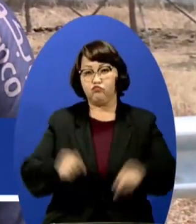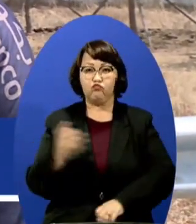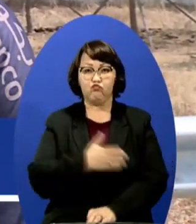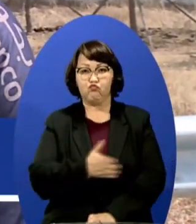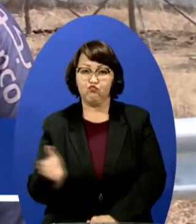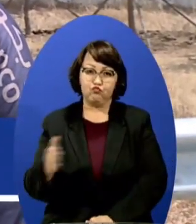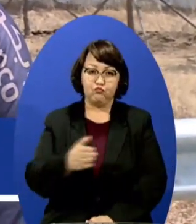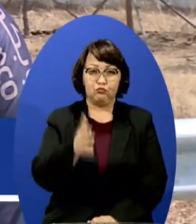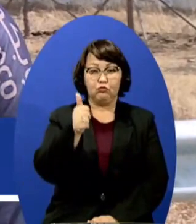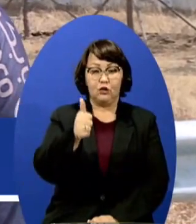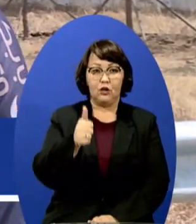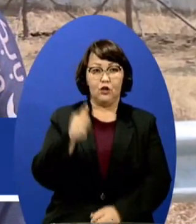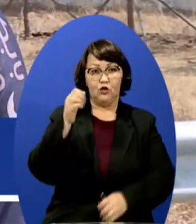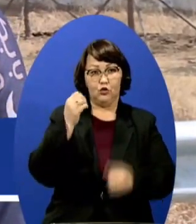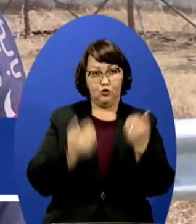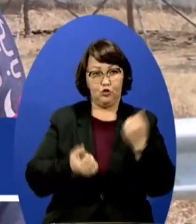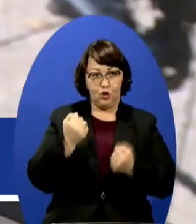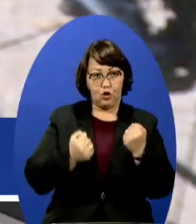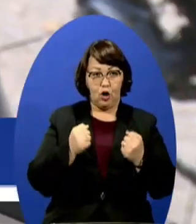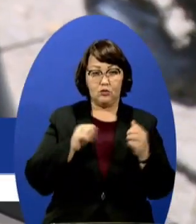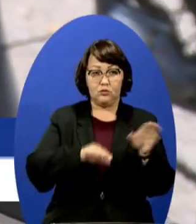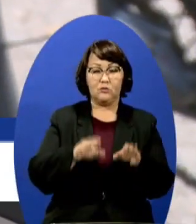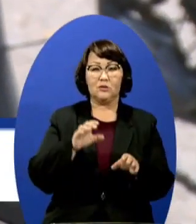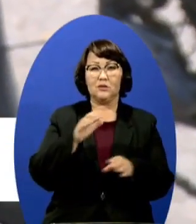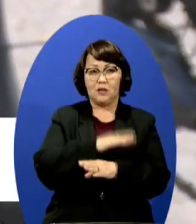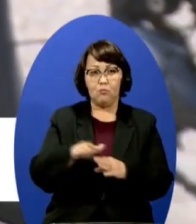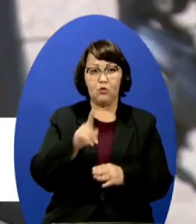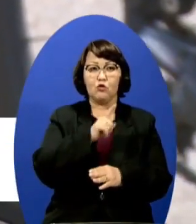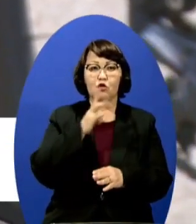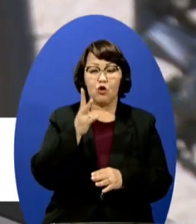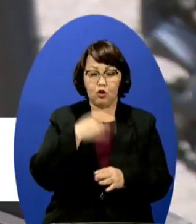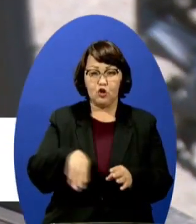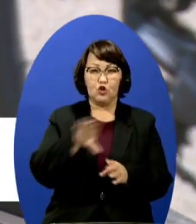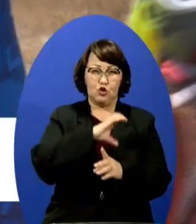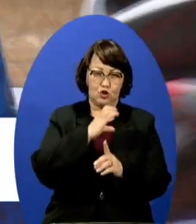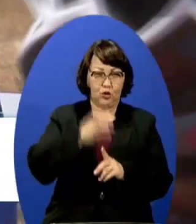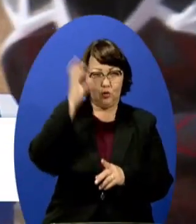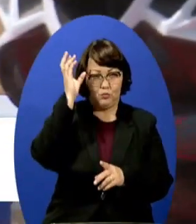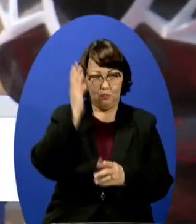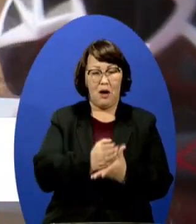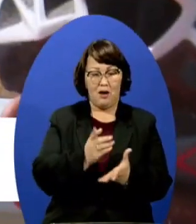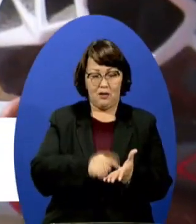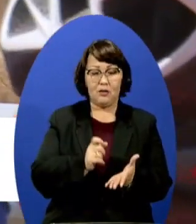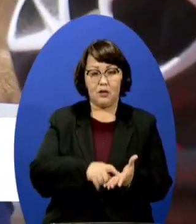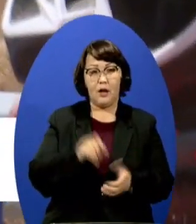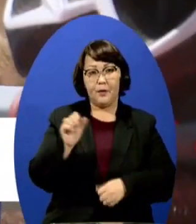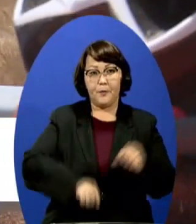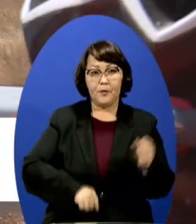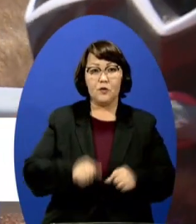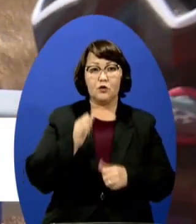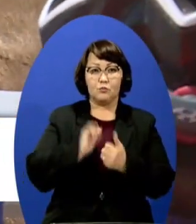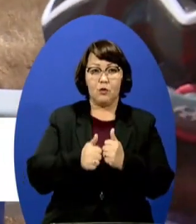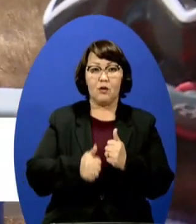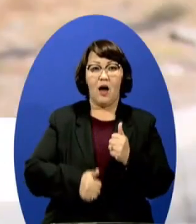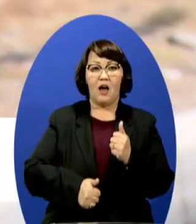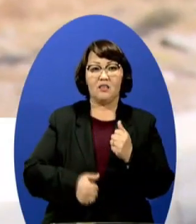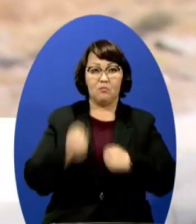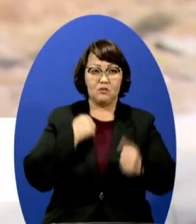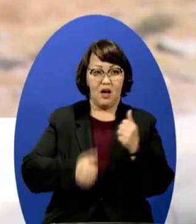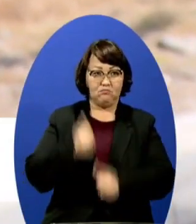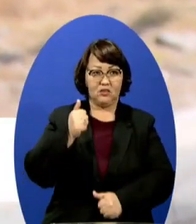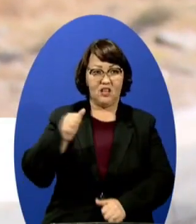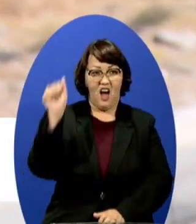уриалж хэлэхэд замын хөдөлгөөндөө соёлтой оролцоцгоорой. Манай улс дугуйн замын хүрэлцээ хомсч дугуйн спортын тамирчдын амжилт Аз дээгүүр